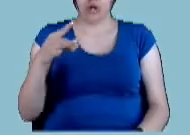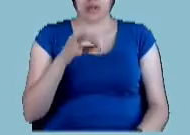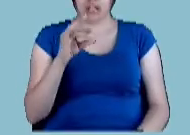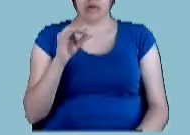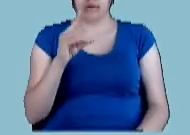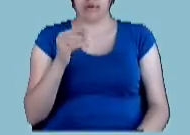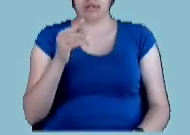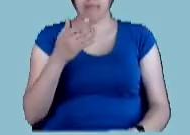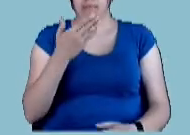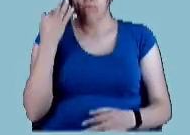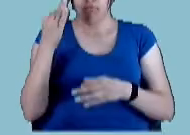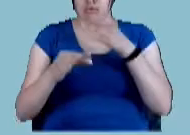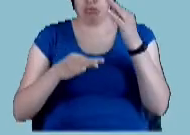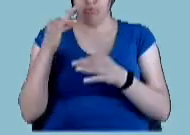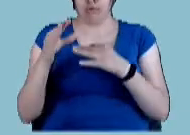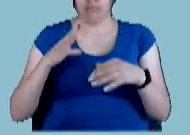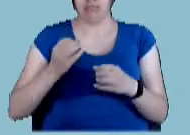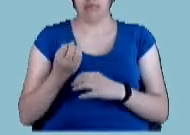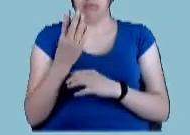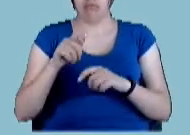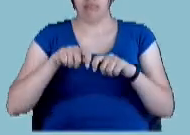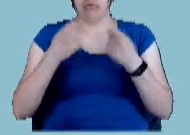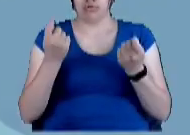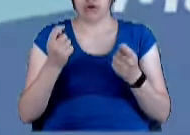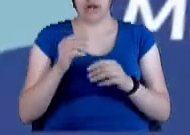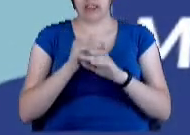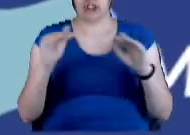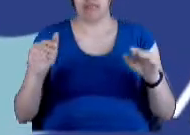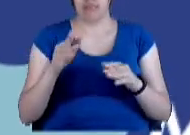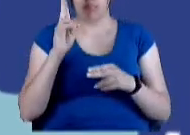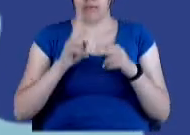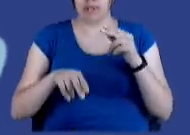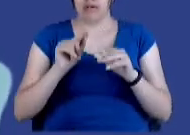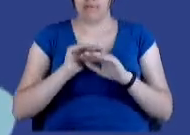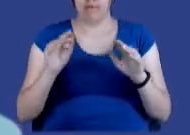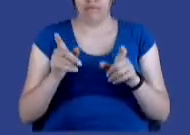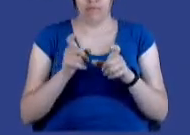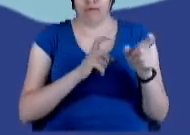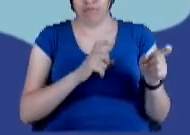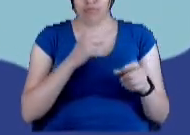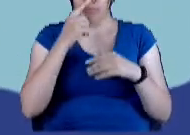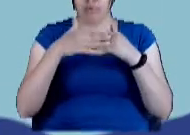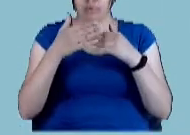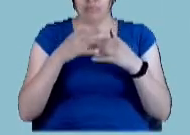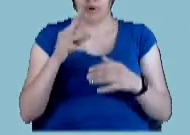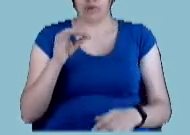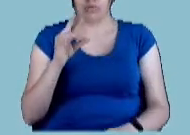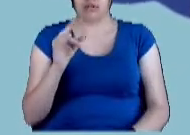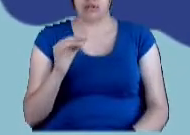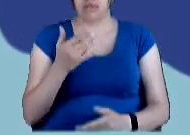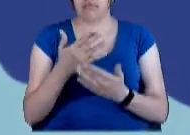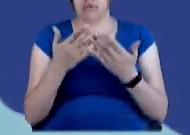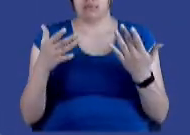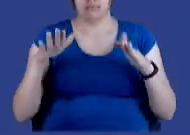Всього ж за минулу добу було 15 порушень режиму припинення вогню поблизу Талаківки, Мар'їнки, Пищівика, Майорська та